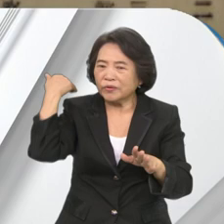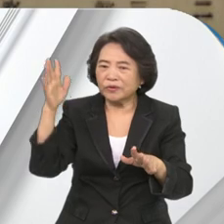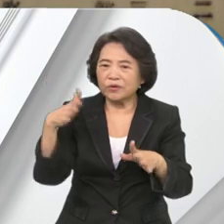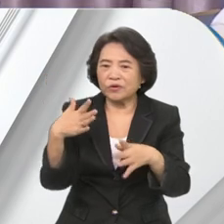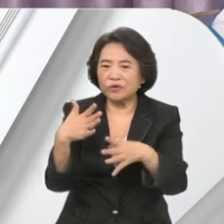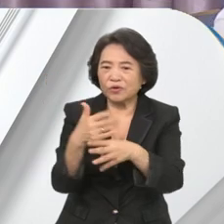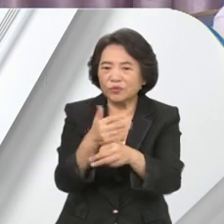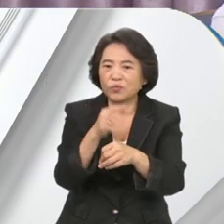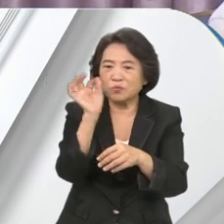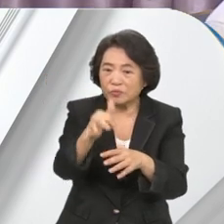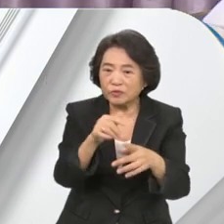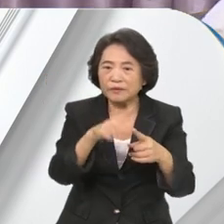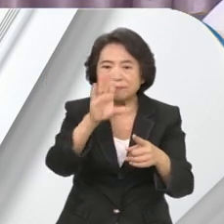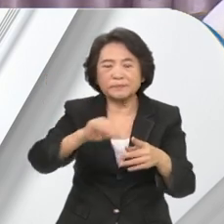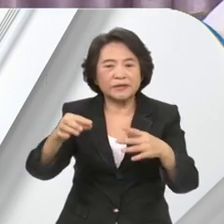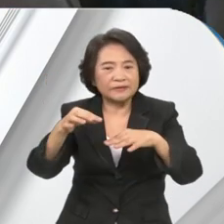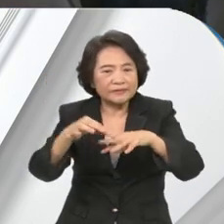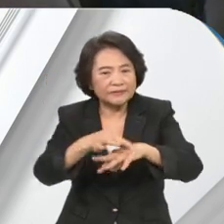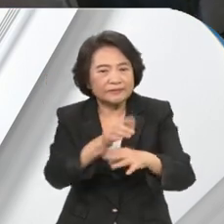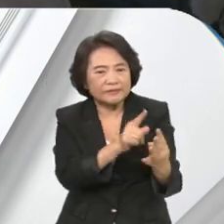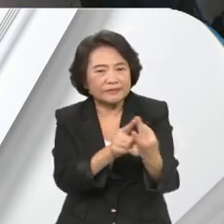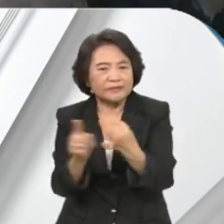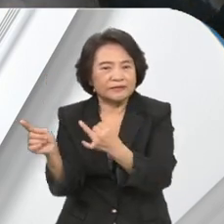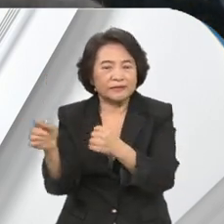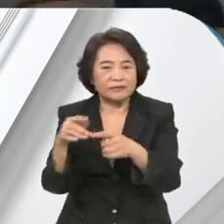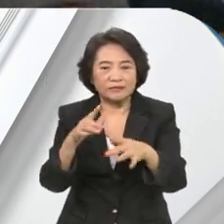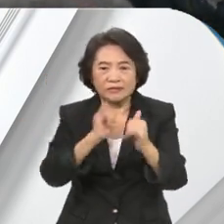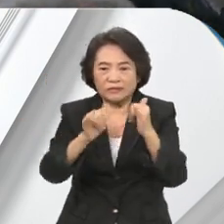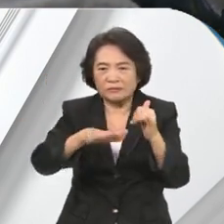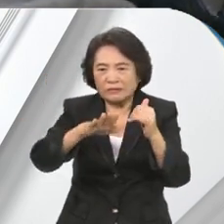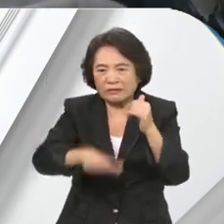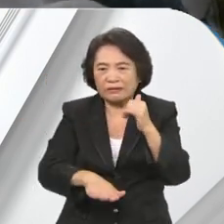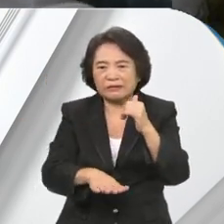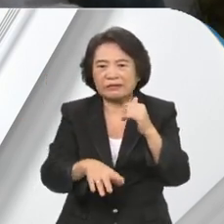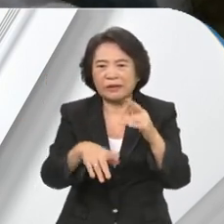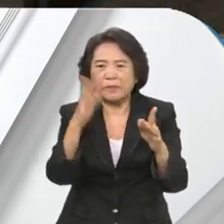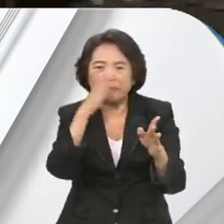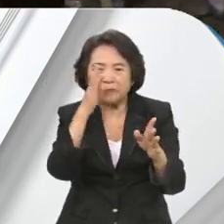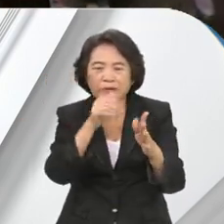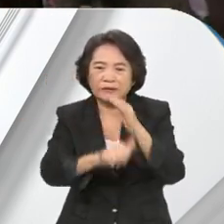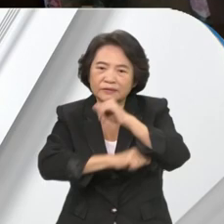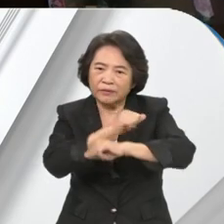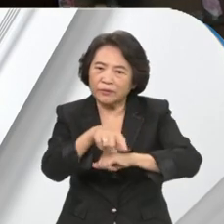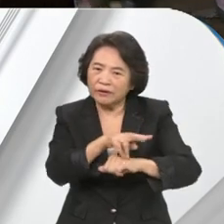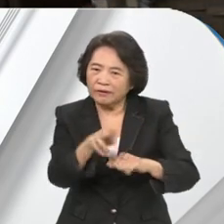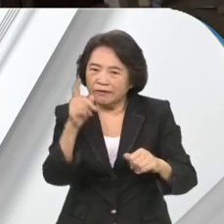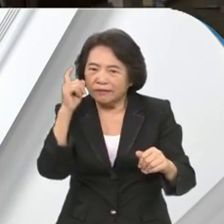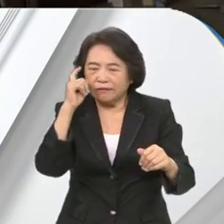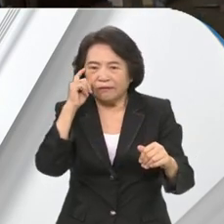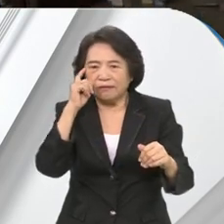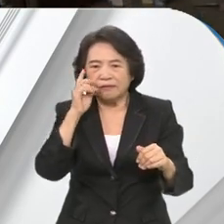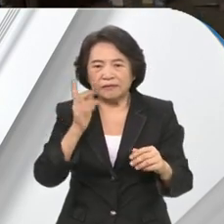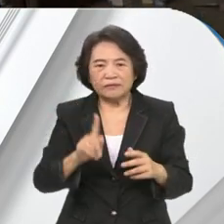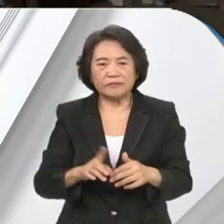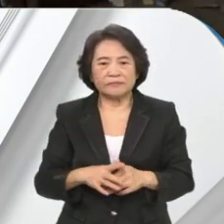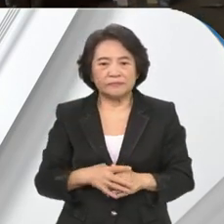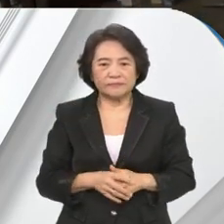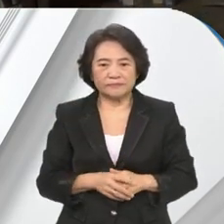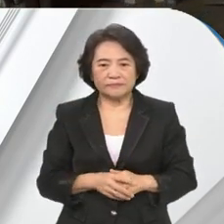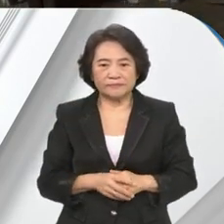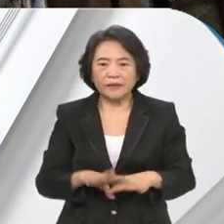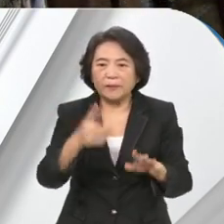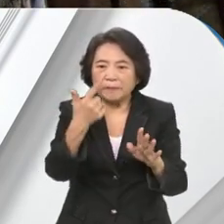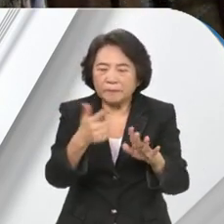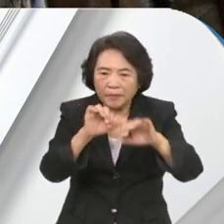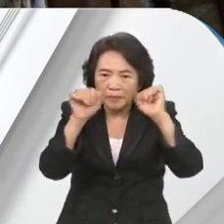鲁迅啦、啊，哈、哦，巴金底层社会的个人个生活啦，哈、哦，慢